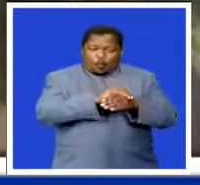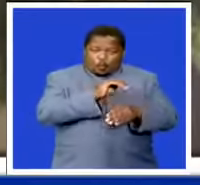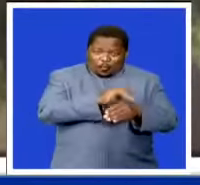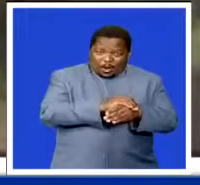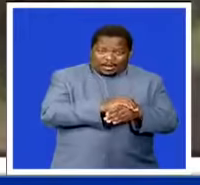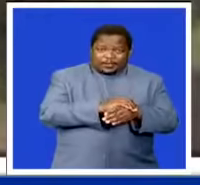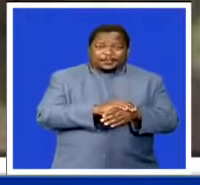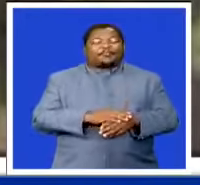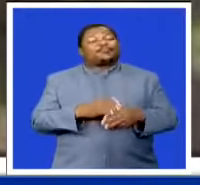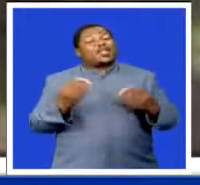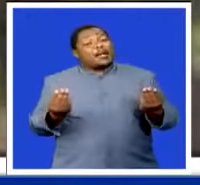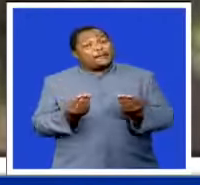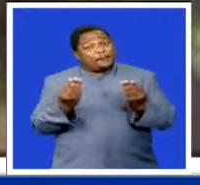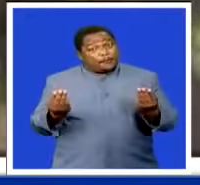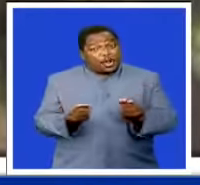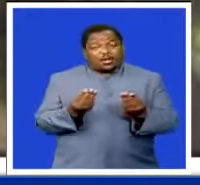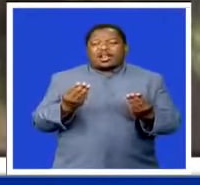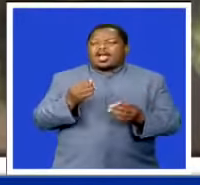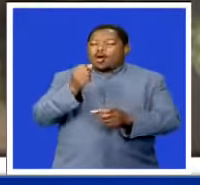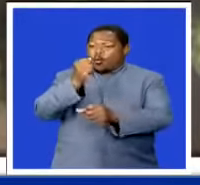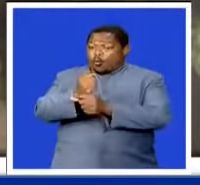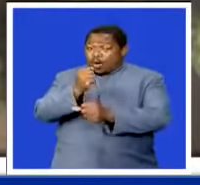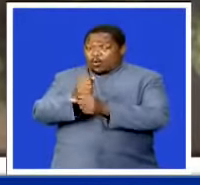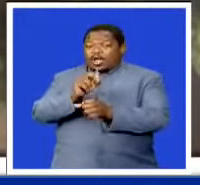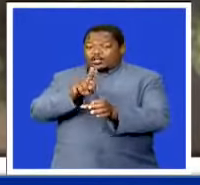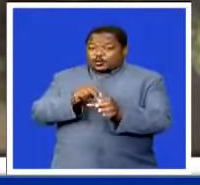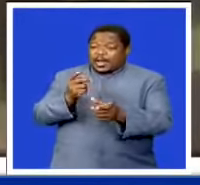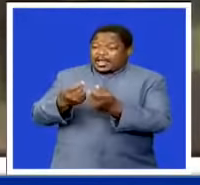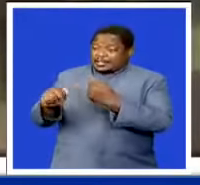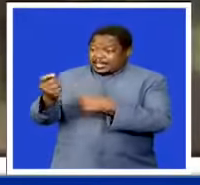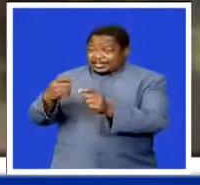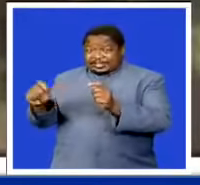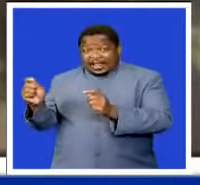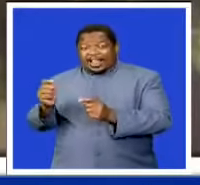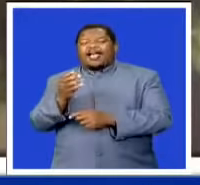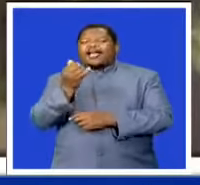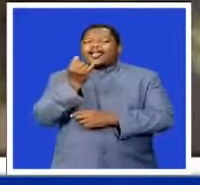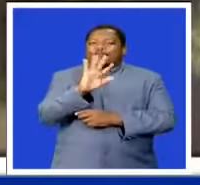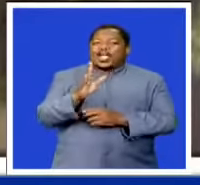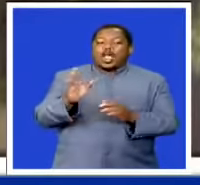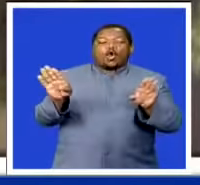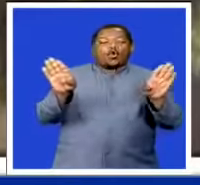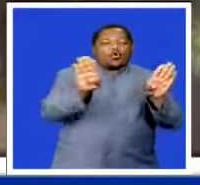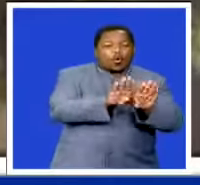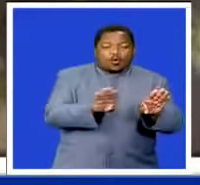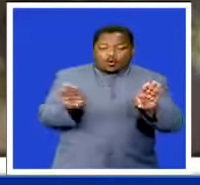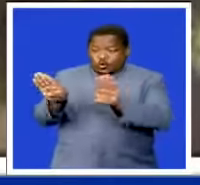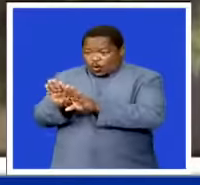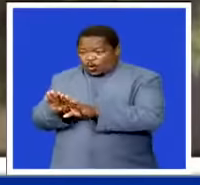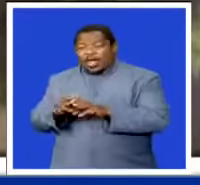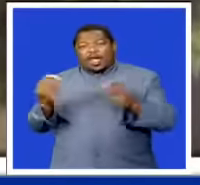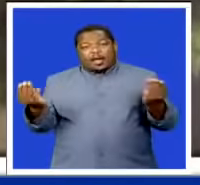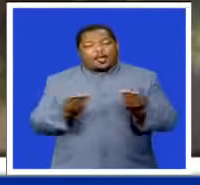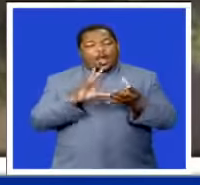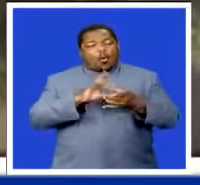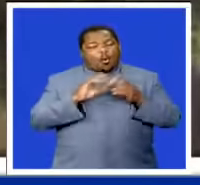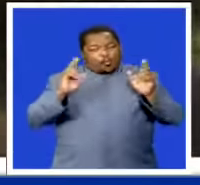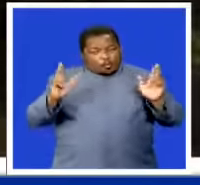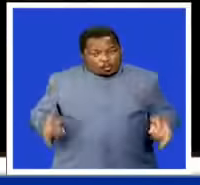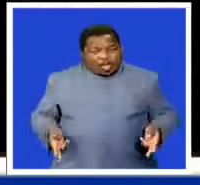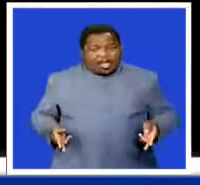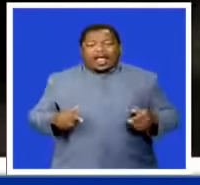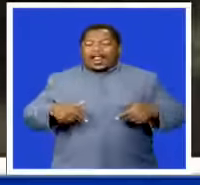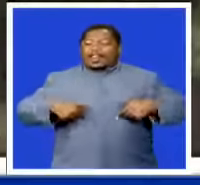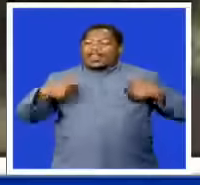mahewu kunalabaningi labaluza umsebenzi siyathi ukuthi neeconomy beyilimala ngoko nje bekungamjabulisa uhulumente kumisa